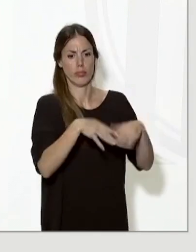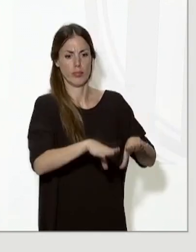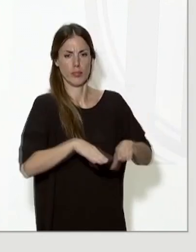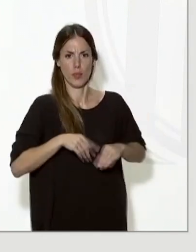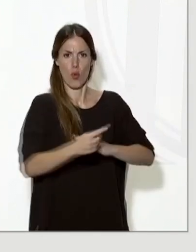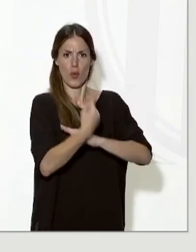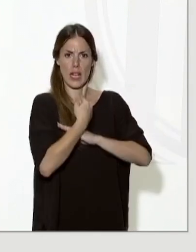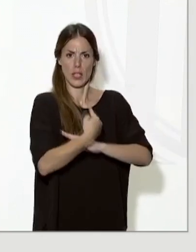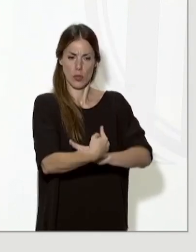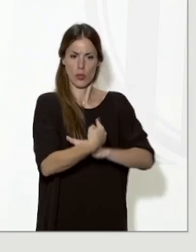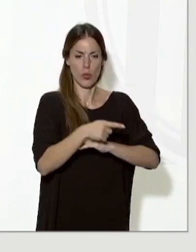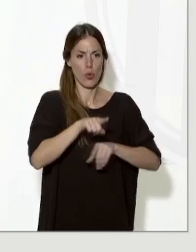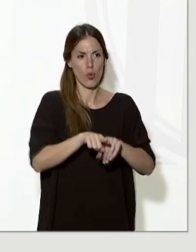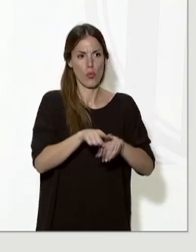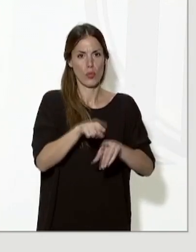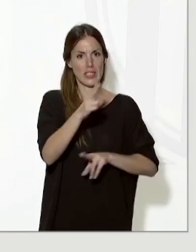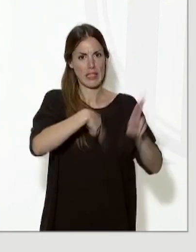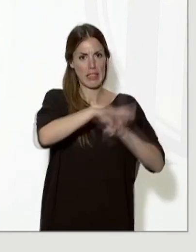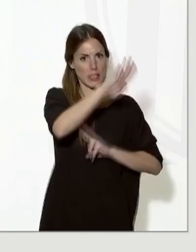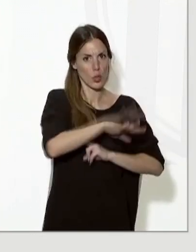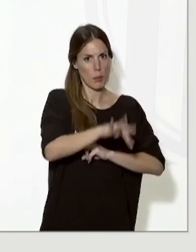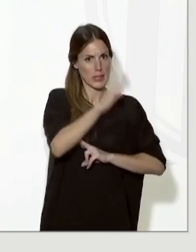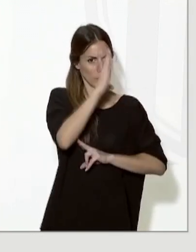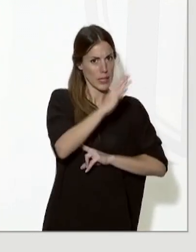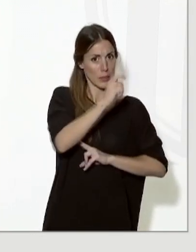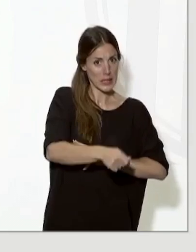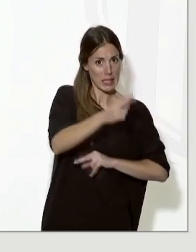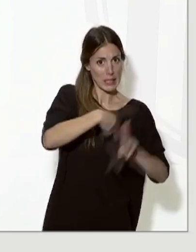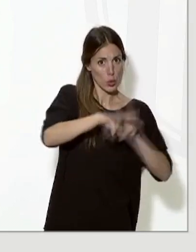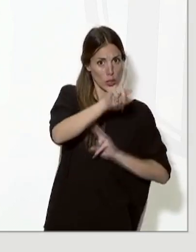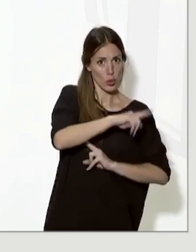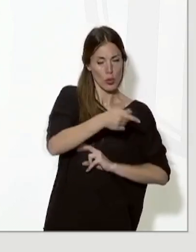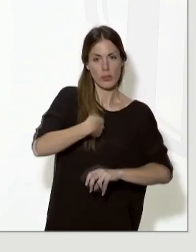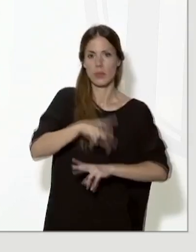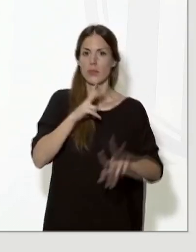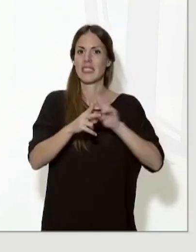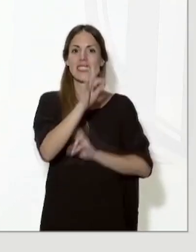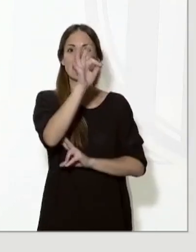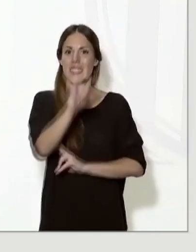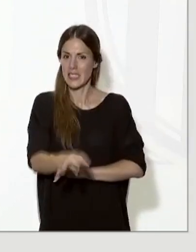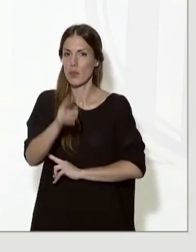Miro al servei de Catalunya i amb lleialtat al president de la Generalitat de Catalunya? Sí, ho prometo.